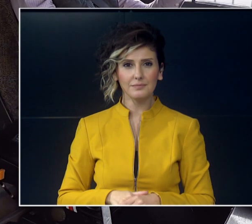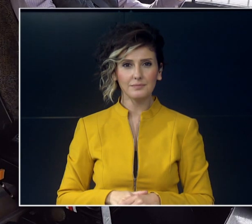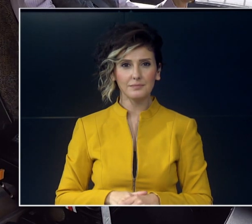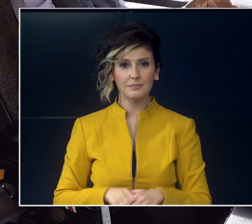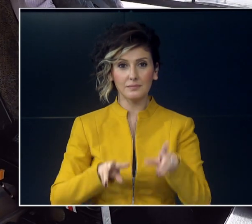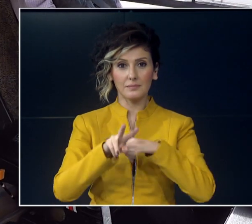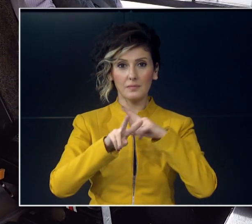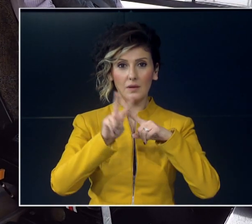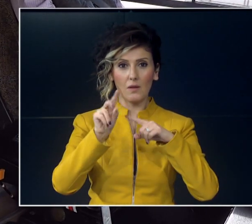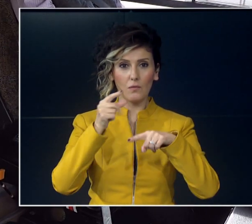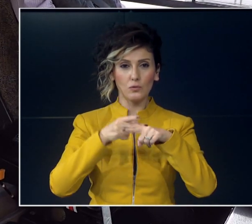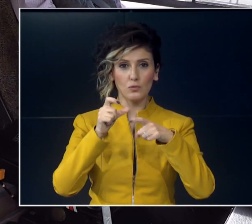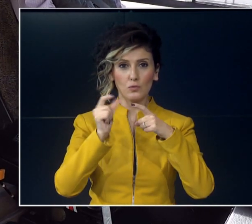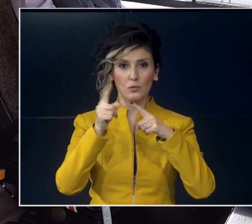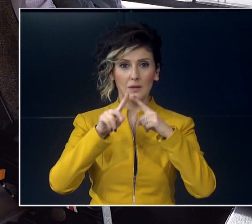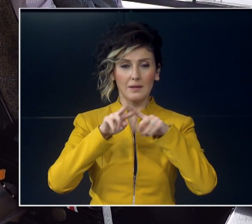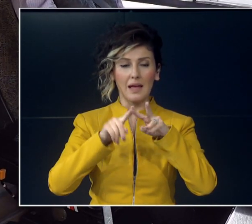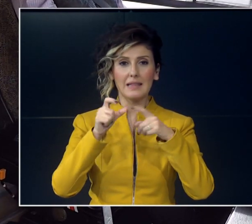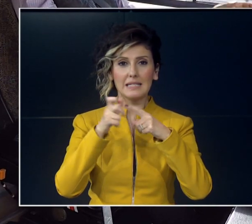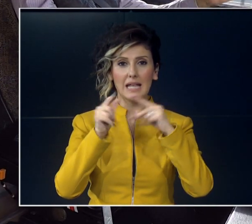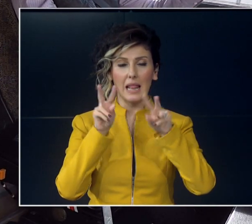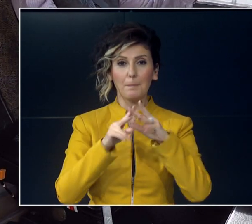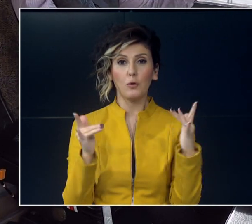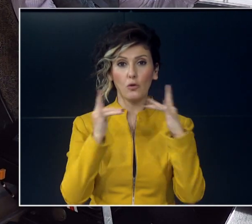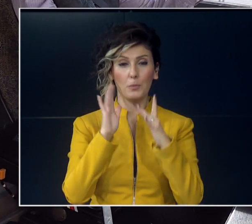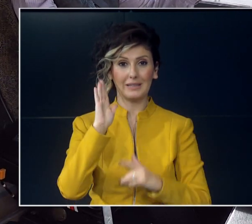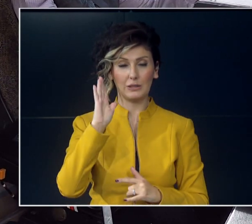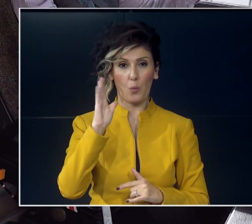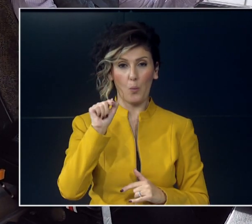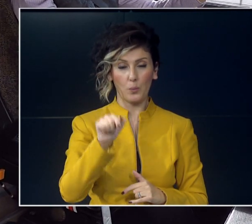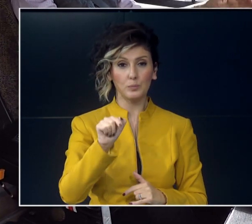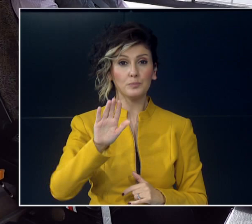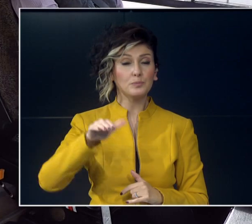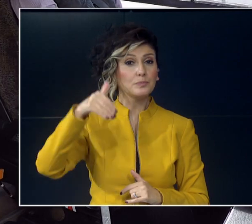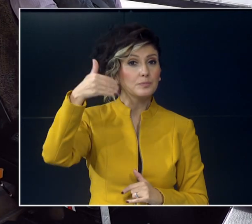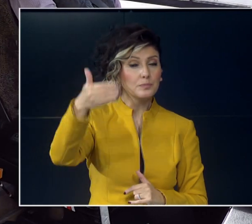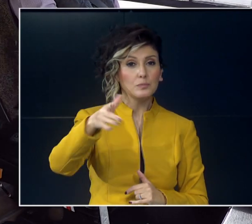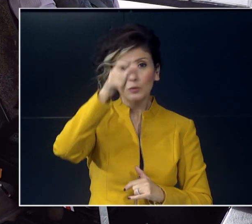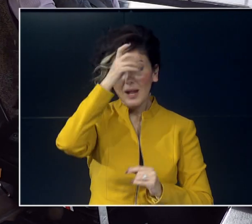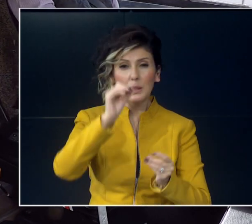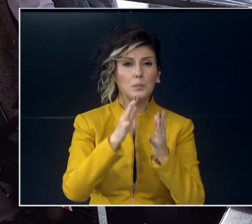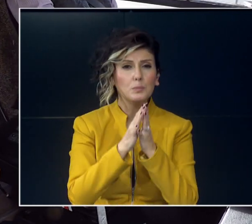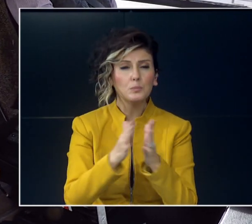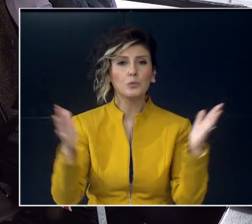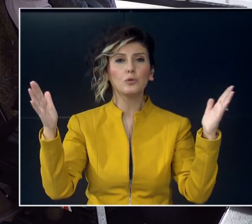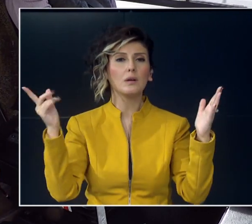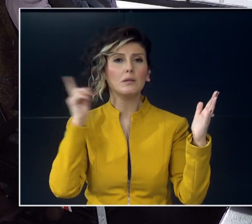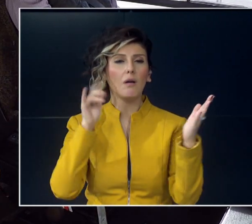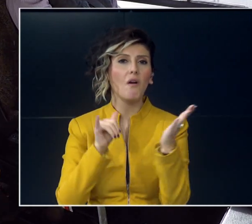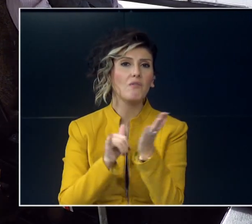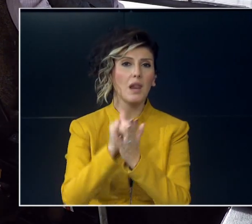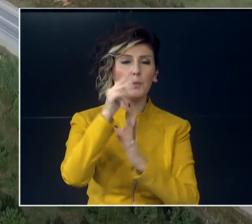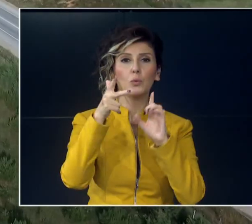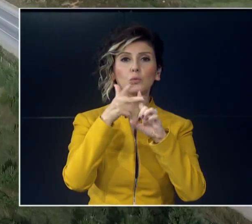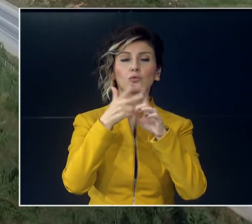Yavuz Sultan Selim Köprüsü'ne gidiyor. Oradan da Türkiye'nin en büyük havalimanına gidiyor. Evet.